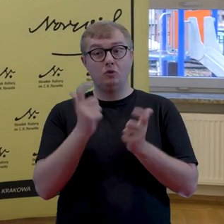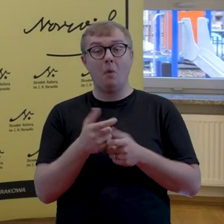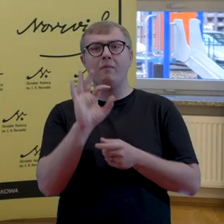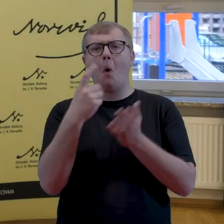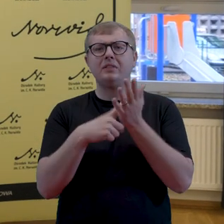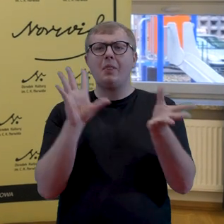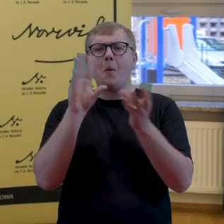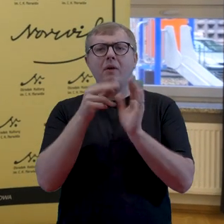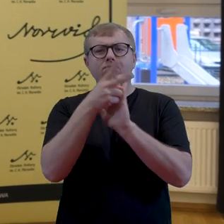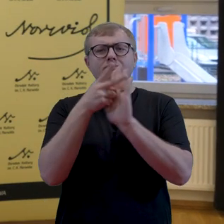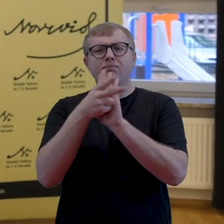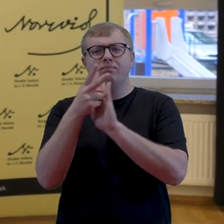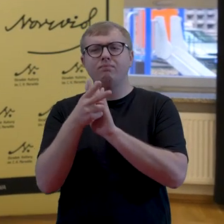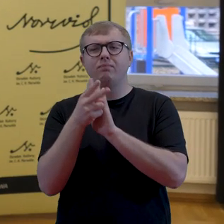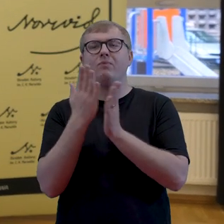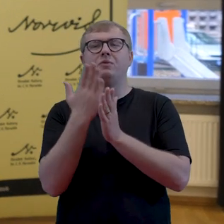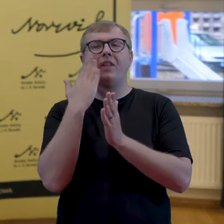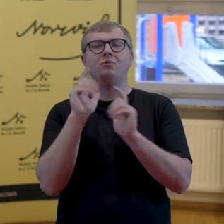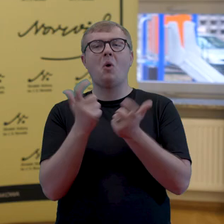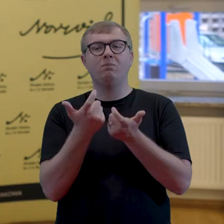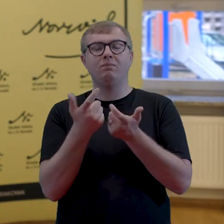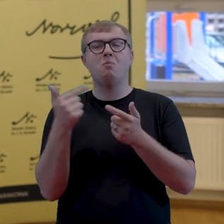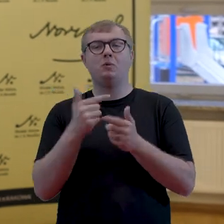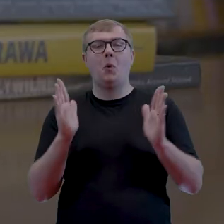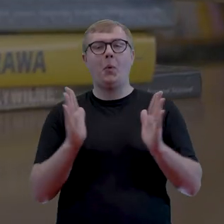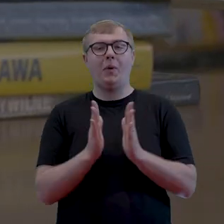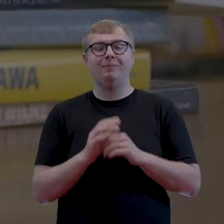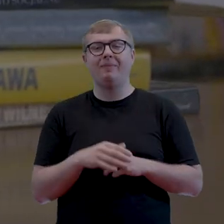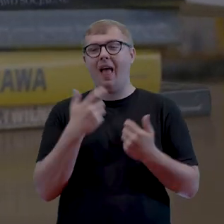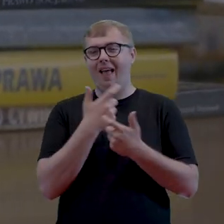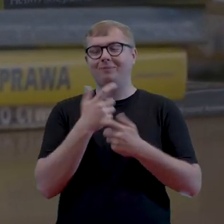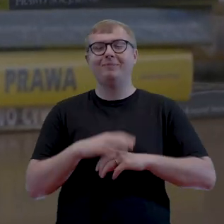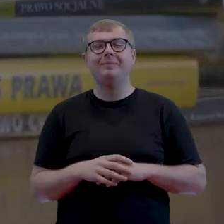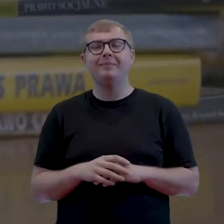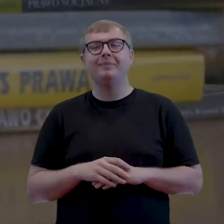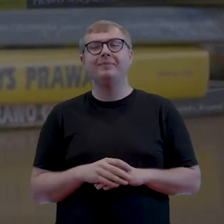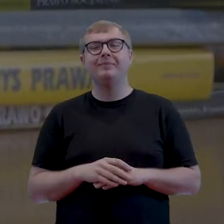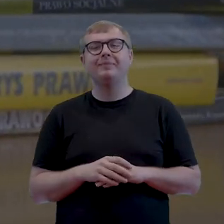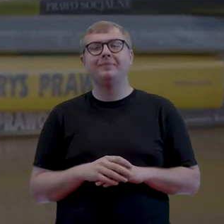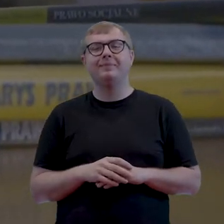architektoniczna. Ale wiesz co, po twoich ostatnich nagraniach wiem jedno, czas rzucić brzuch.